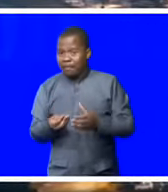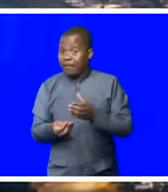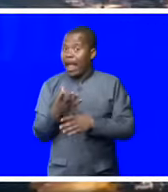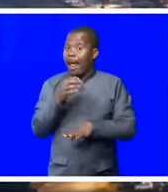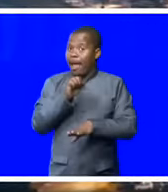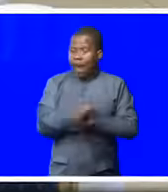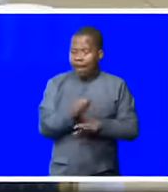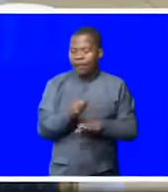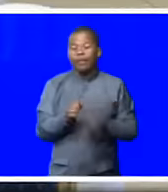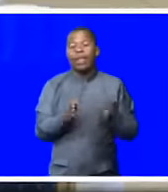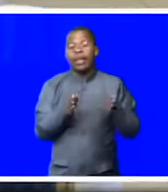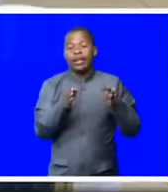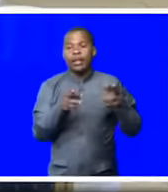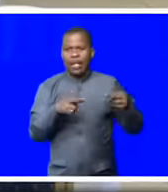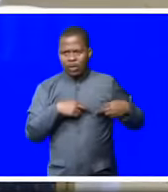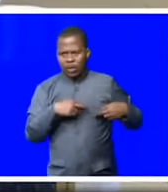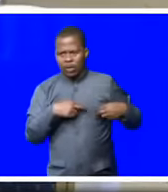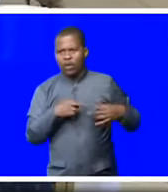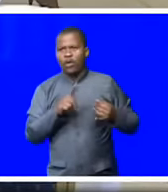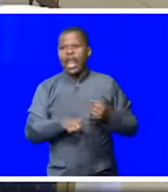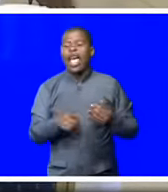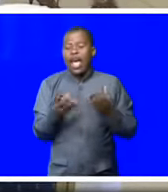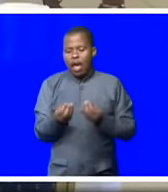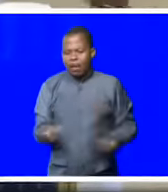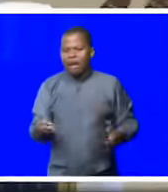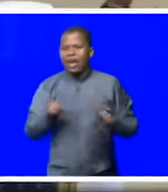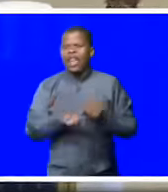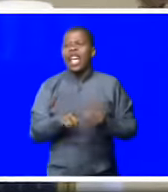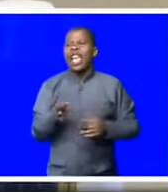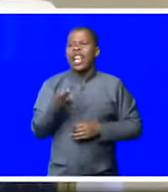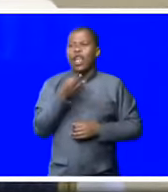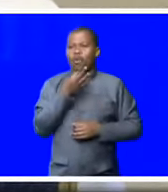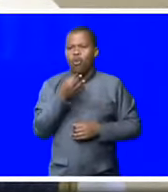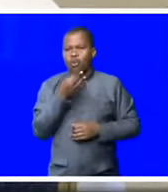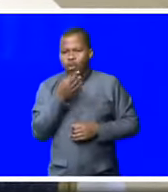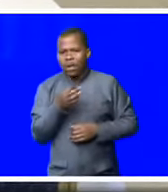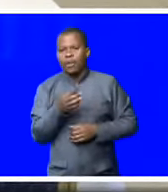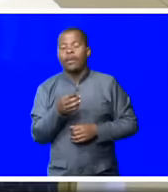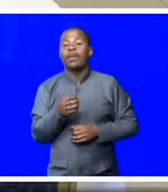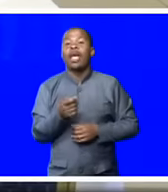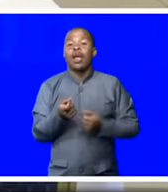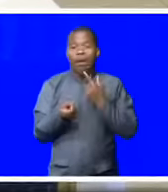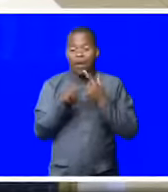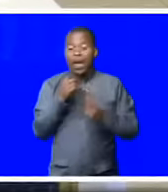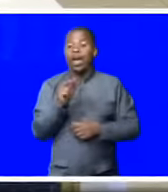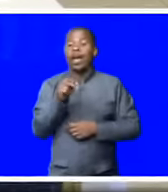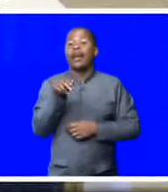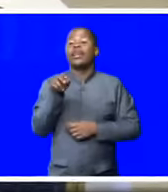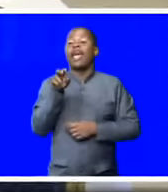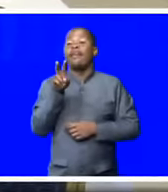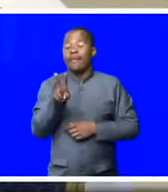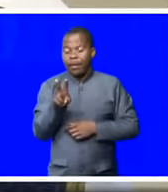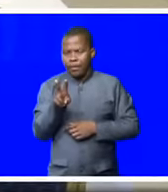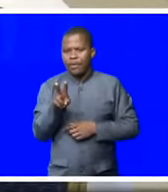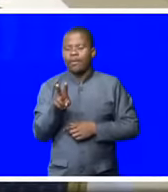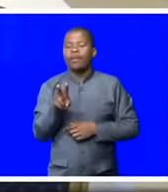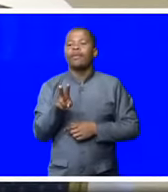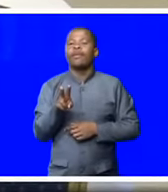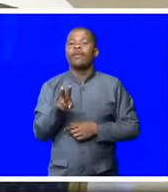sisidube. Litiko letempilo belihlangene netinsatseli temaphephandzaba nemisakato